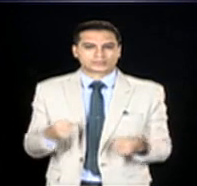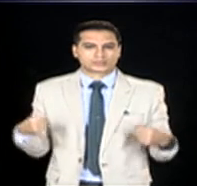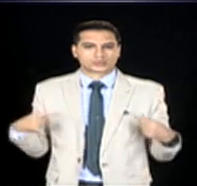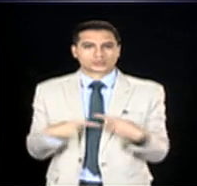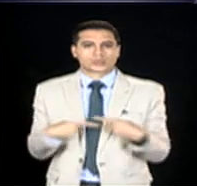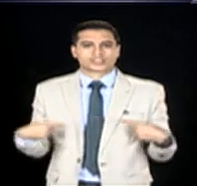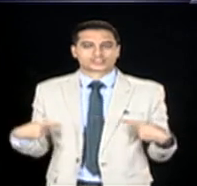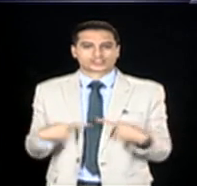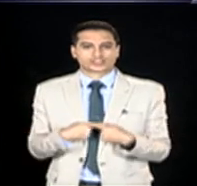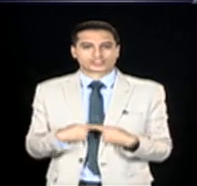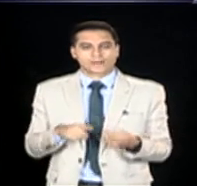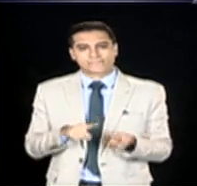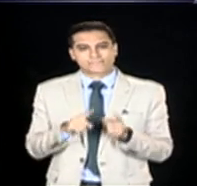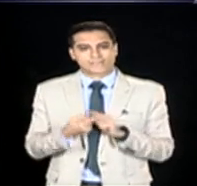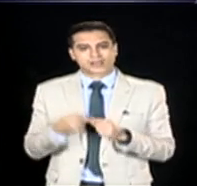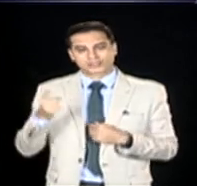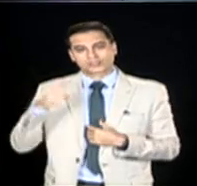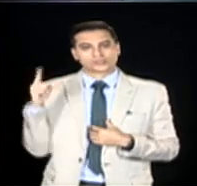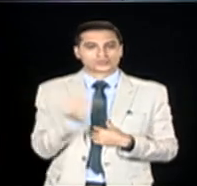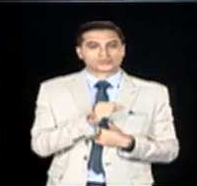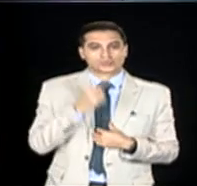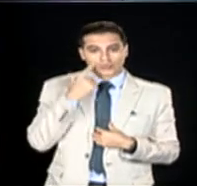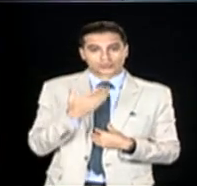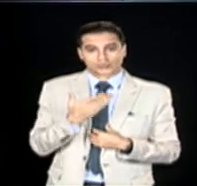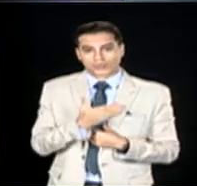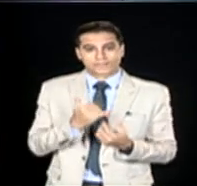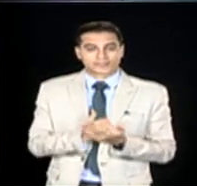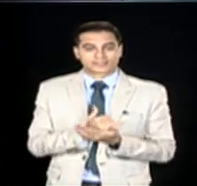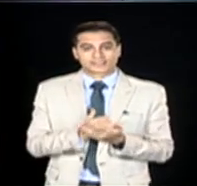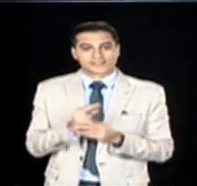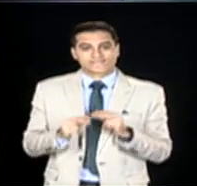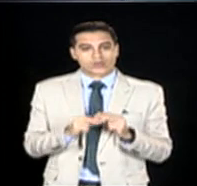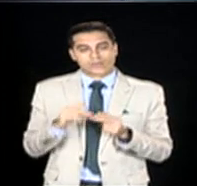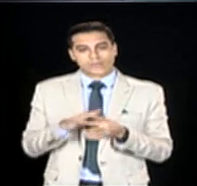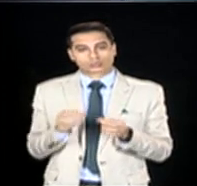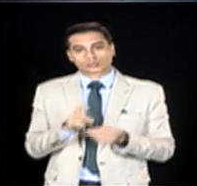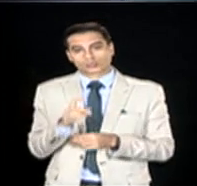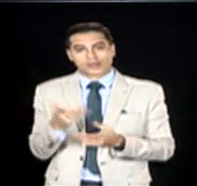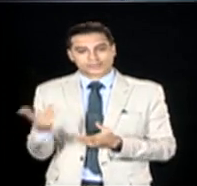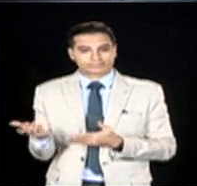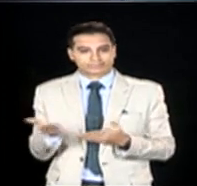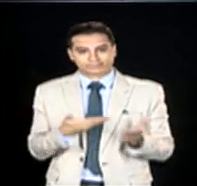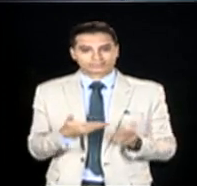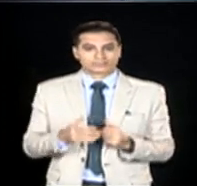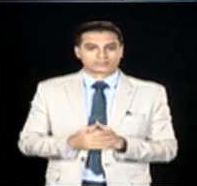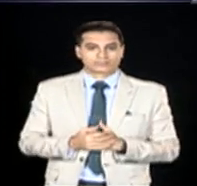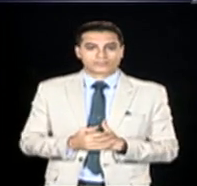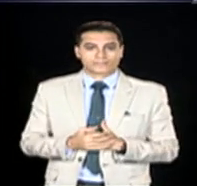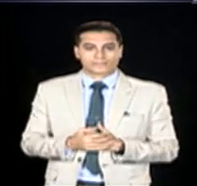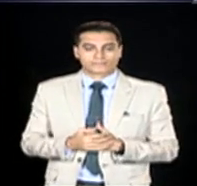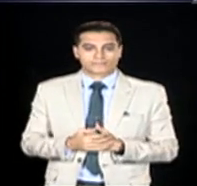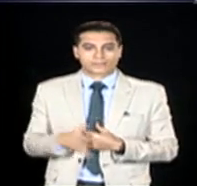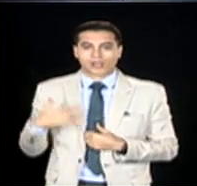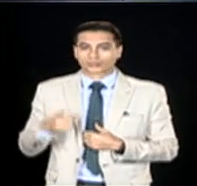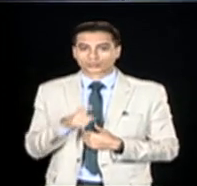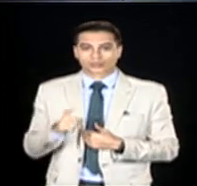سويتش في الحالة دي أبشواي الفيوم هتختار موضوع السؤال إيه؟ اختاري. تحبوا